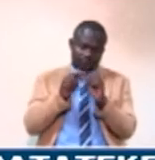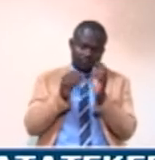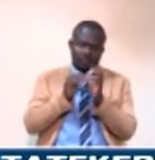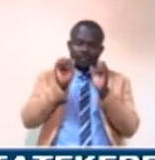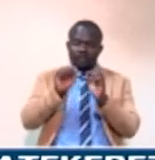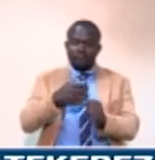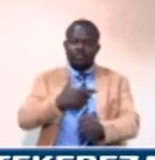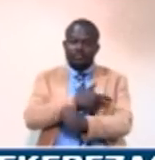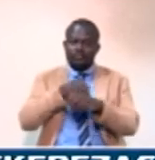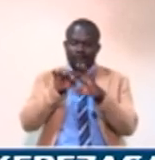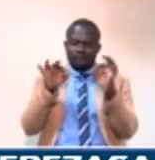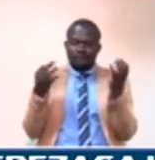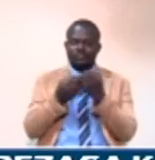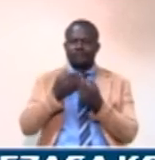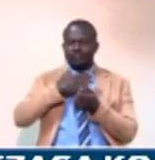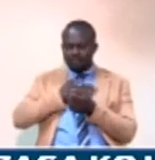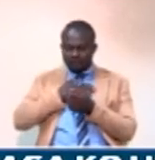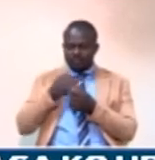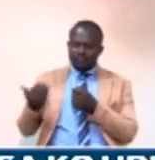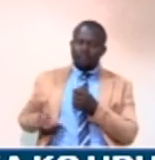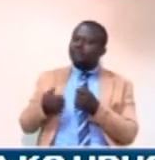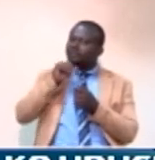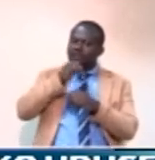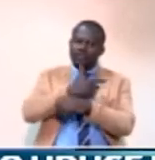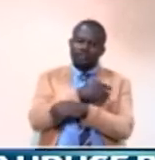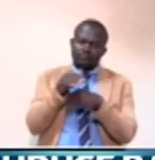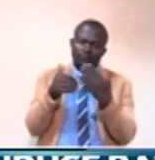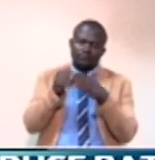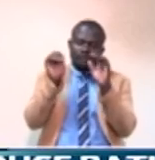nshobora kuba nkingiye mu muryango wanjye, umudamu adakingiye nkaba